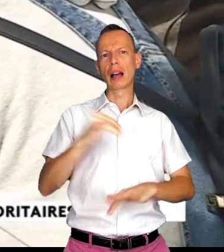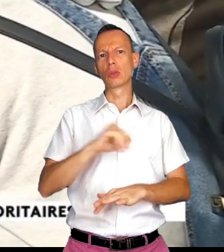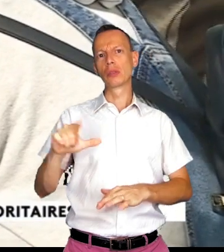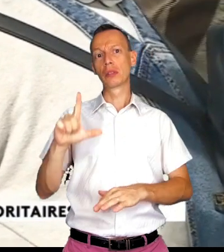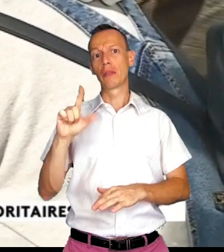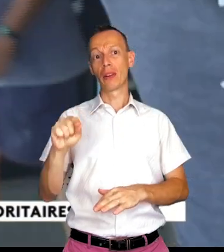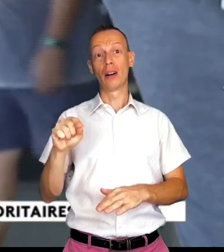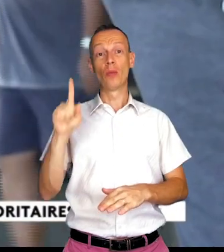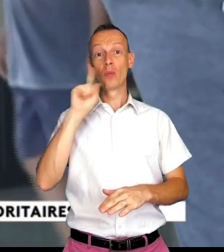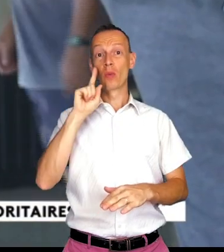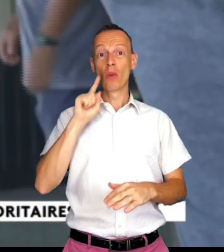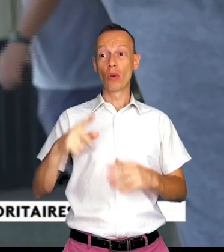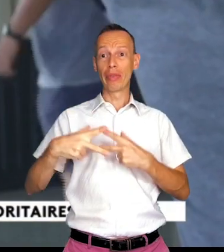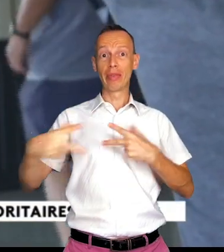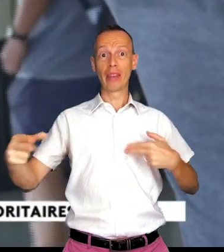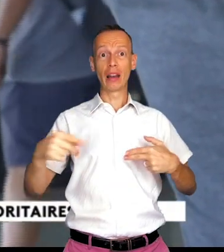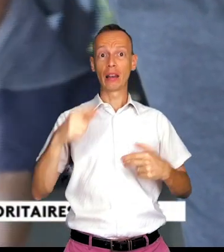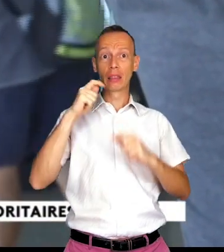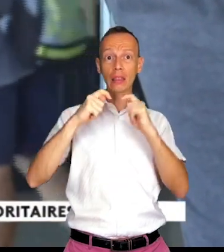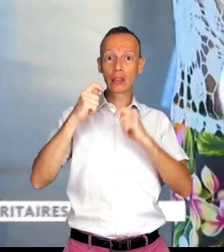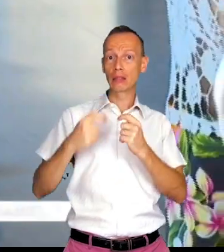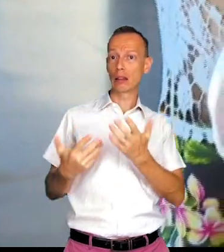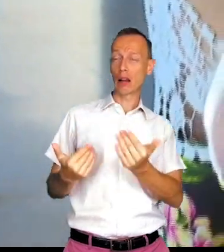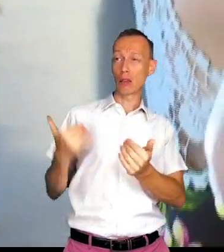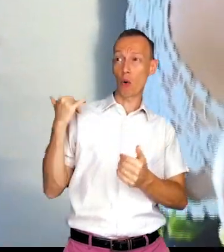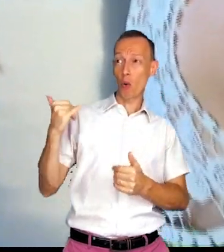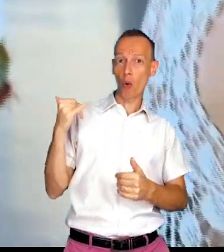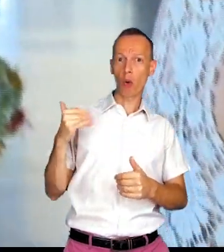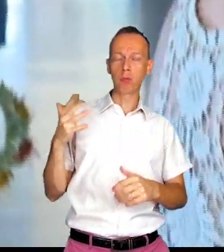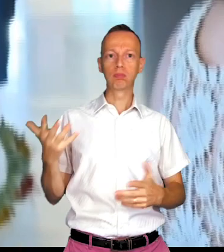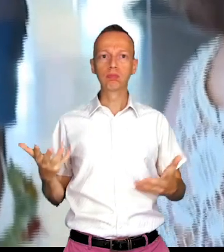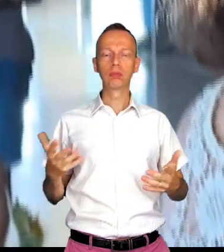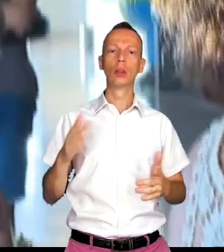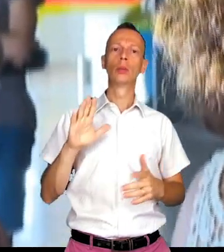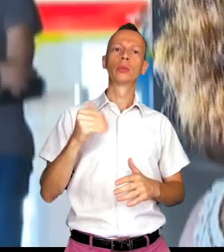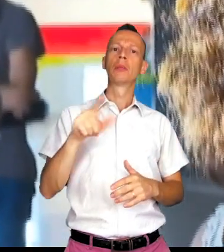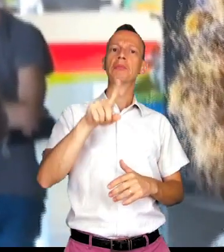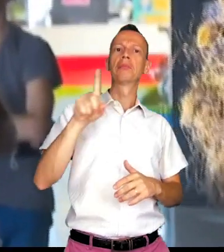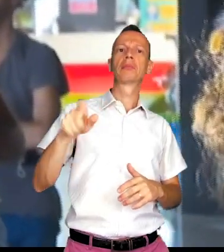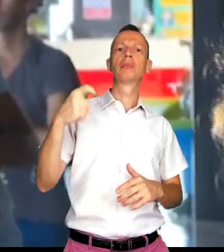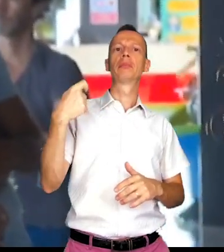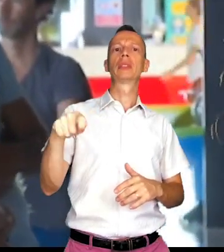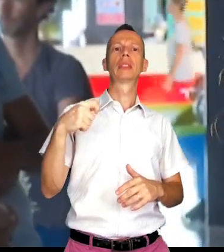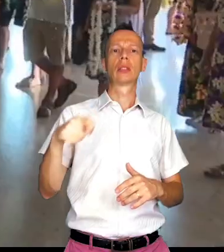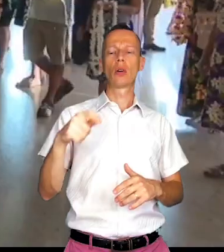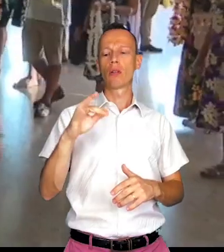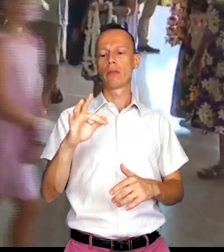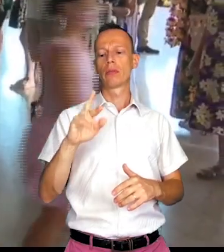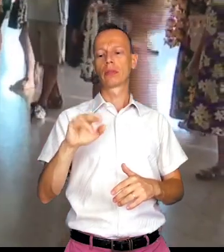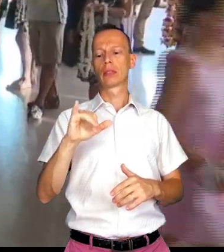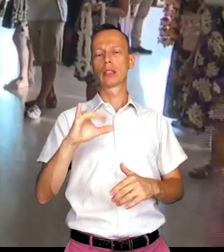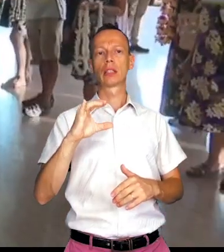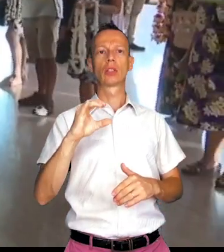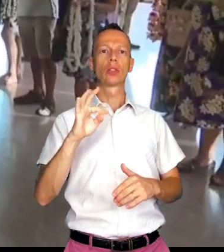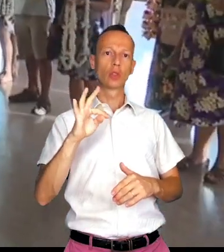sentent entre 15 à 20 passagers la faute au délai nécessaire pour ces tests obligatoires. La question a été